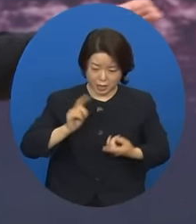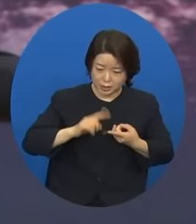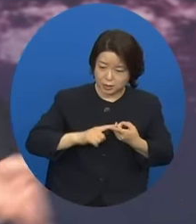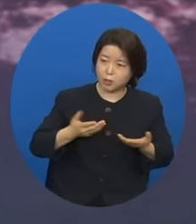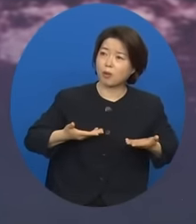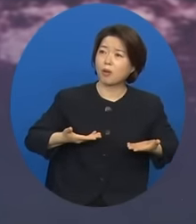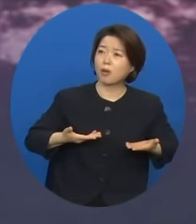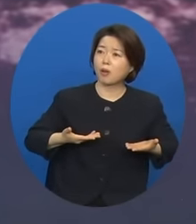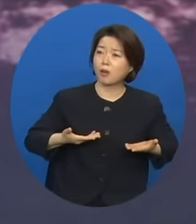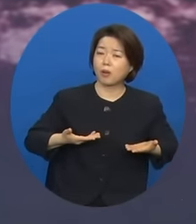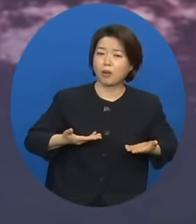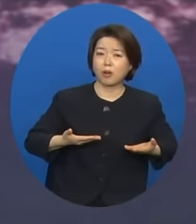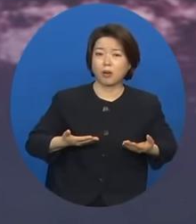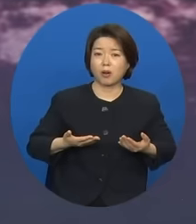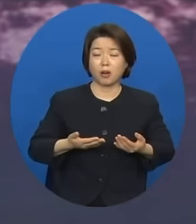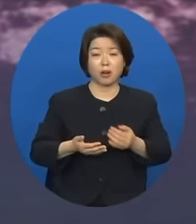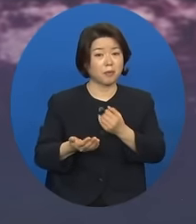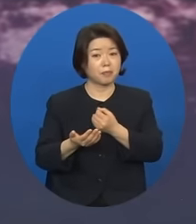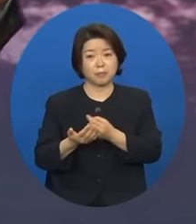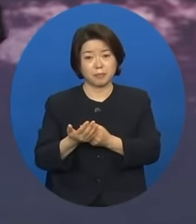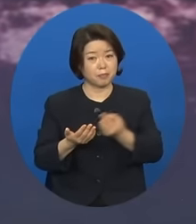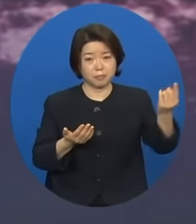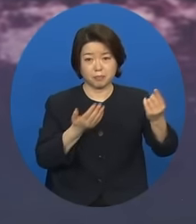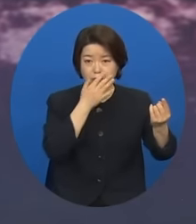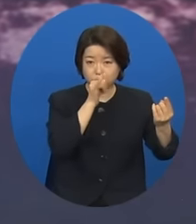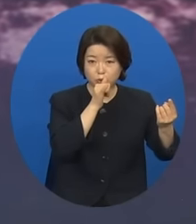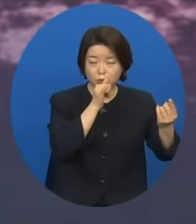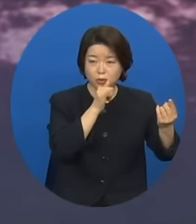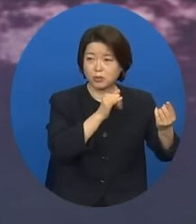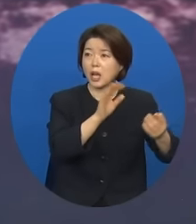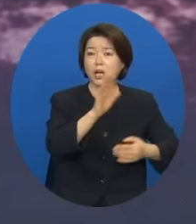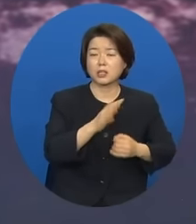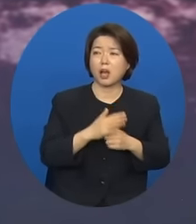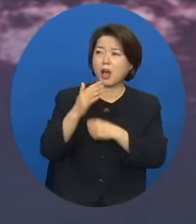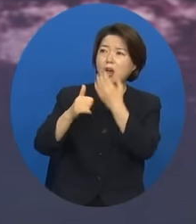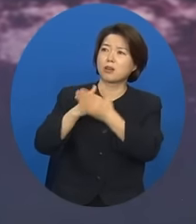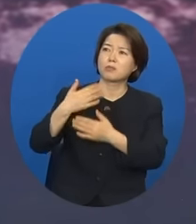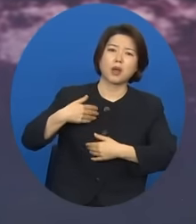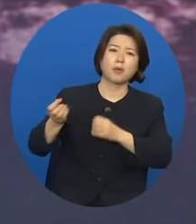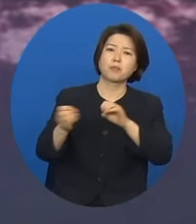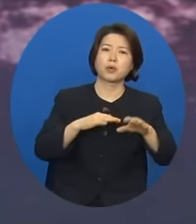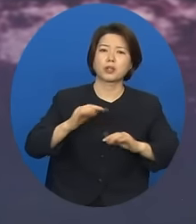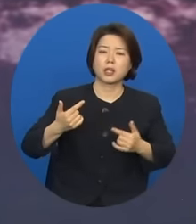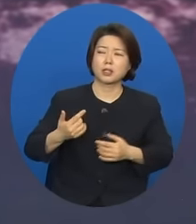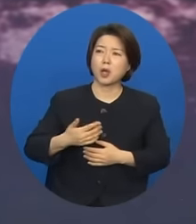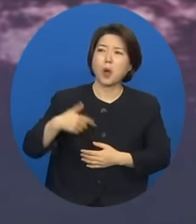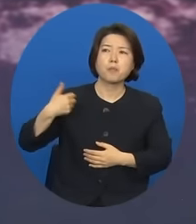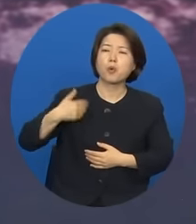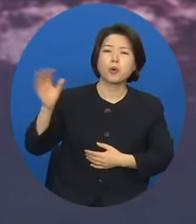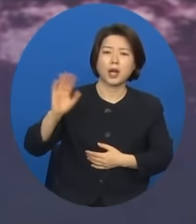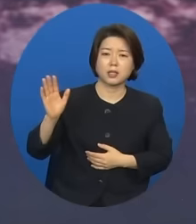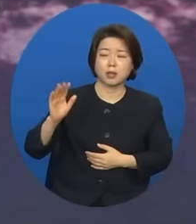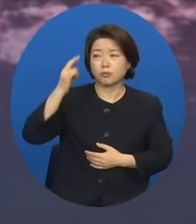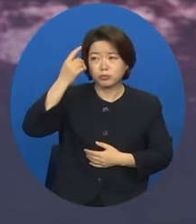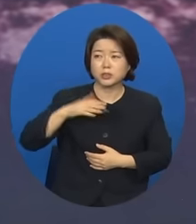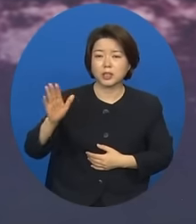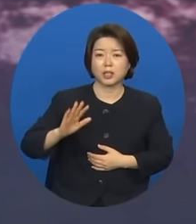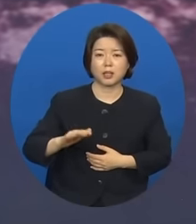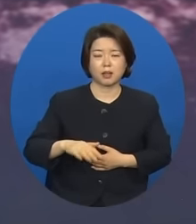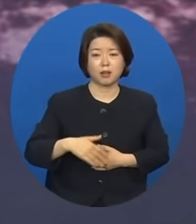떠날 만도 한데 알고 봤더니 그렇지 않았어 하나님 날 버린게 아니었어 모르시다가 않고 뭐라고